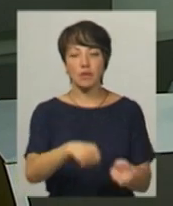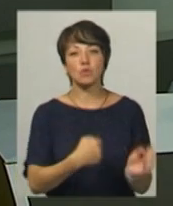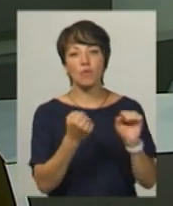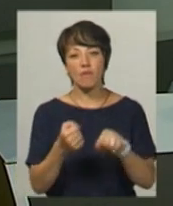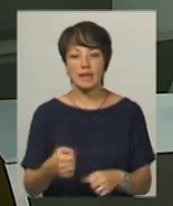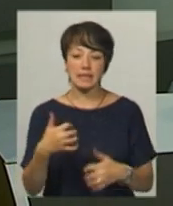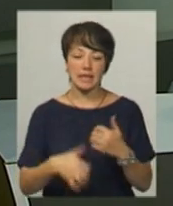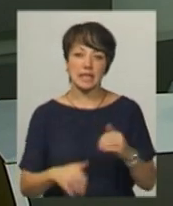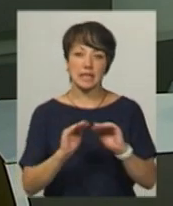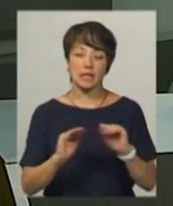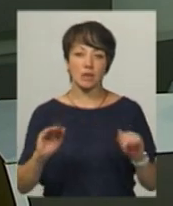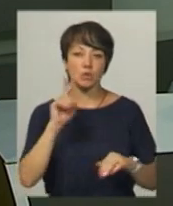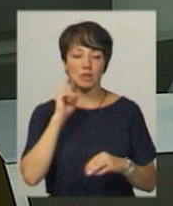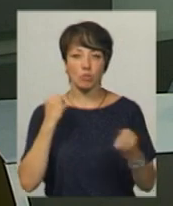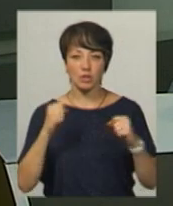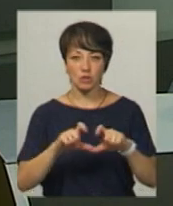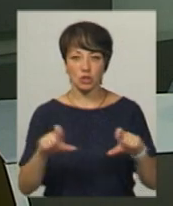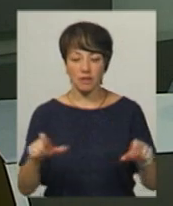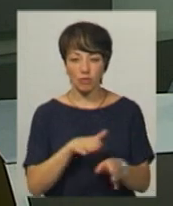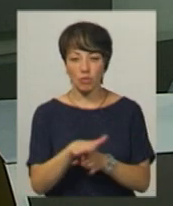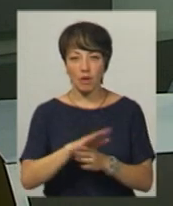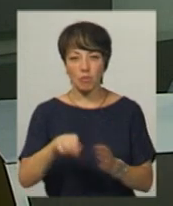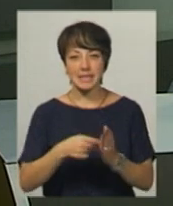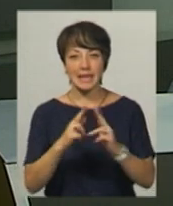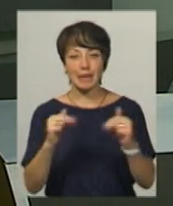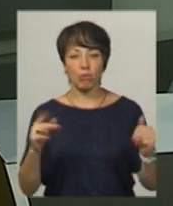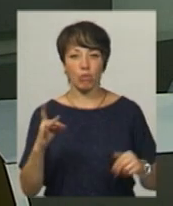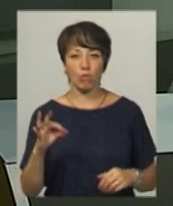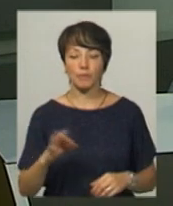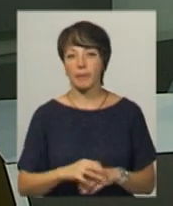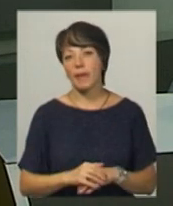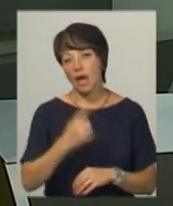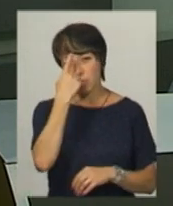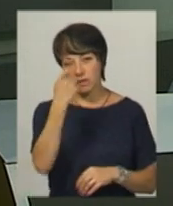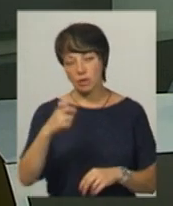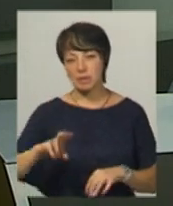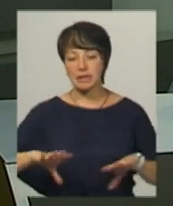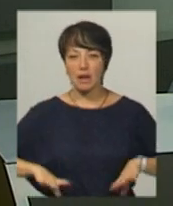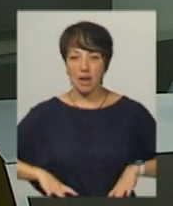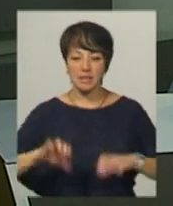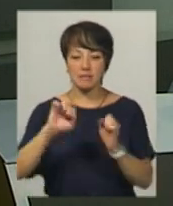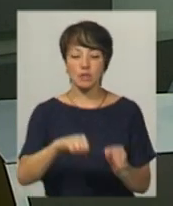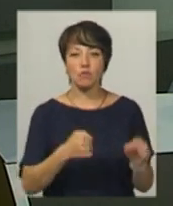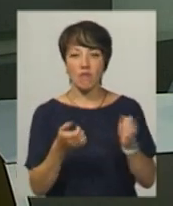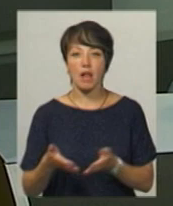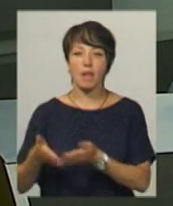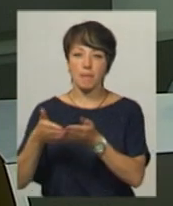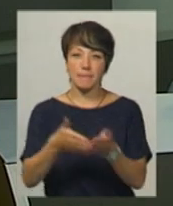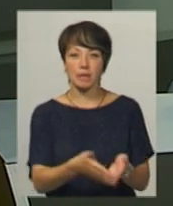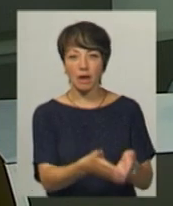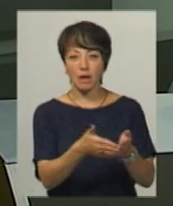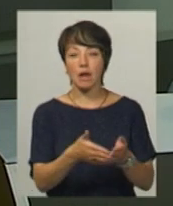серед дитячо-юнацьких спортивних шкіл, який відбувався у місті Дніпро. Про це повідомив тренер з веслування на байдарках та каное Микола